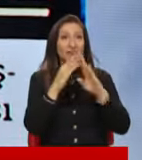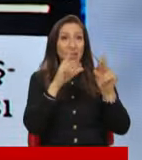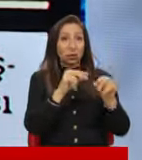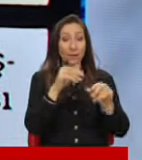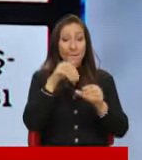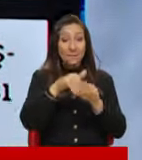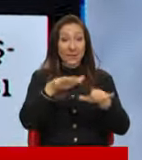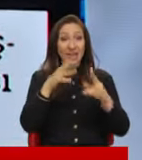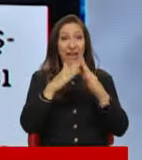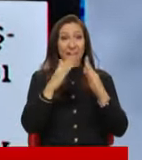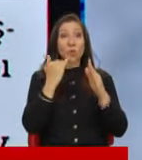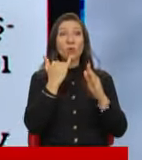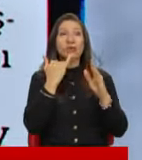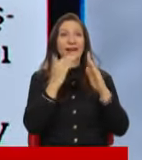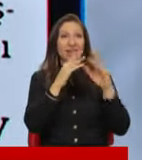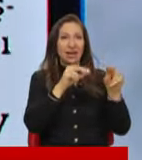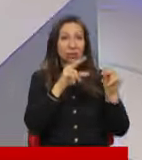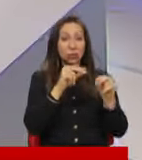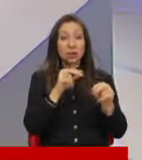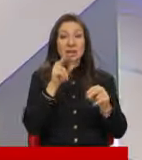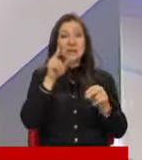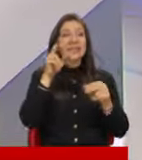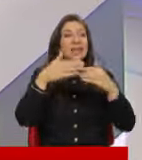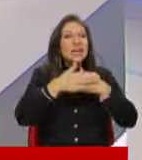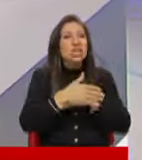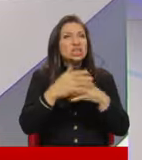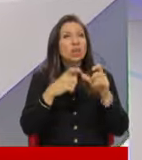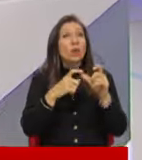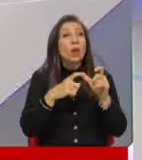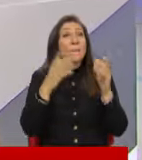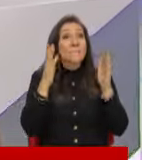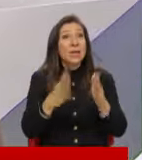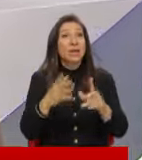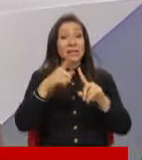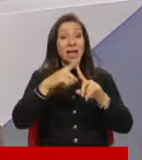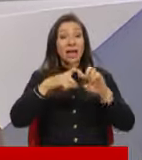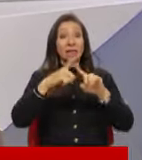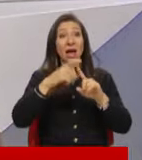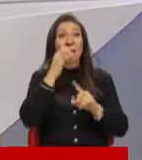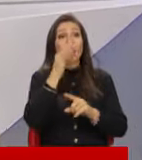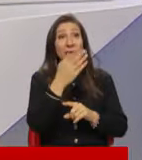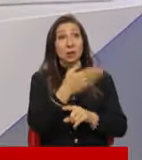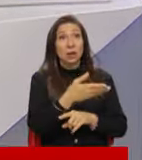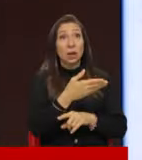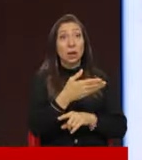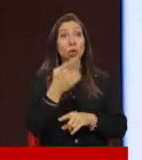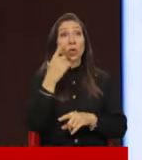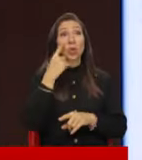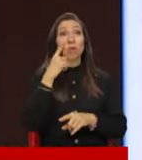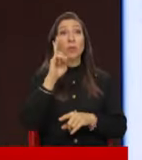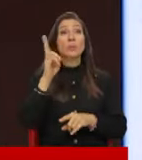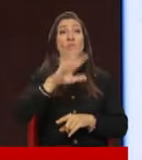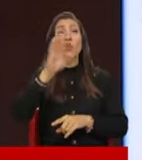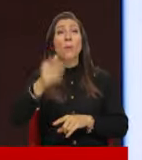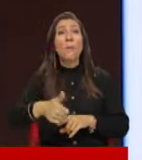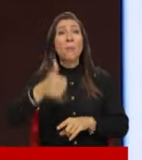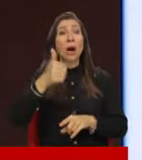efend meclis konuk evinde kalıyorum sahur vakti programlarında bile TRT Haber'de hükümetin bütün